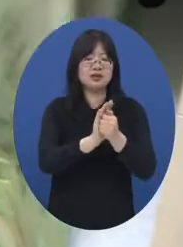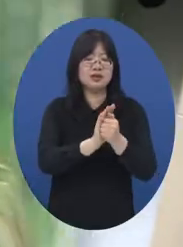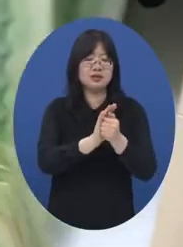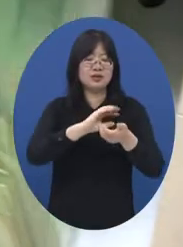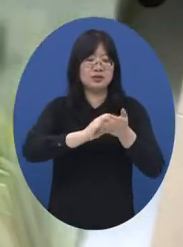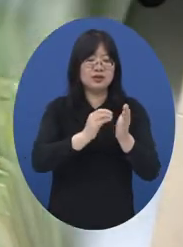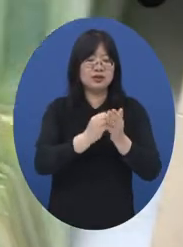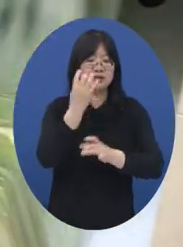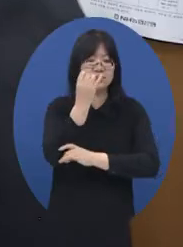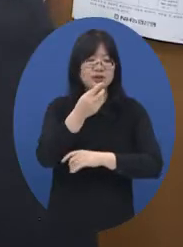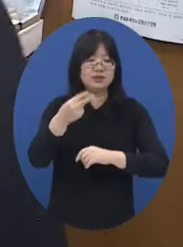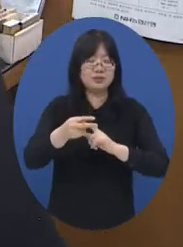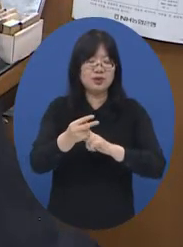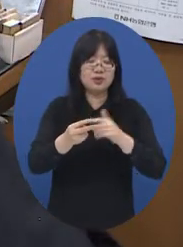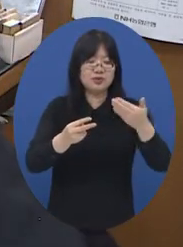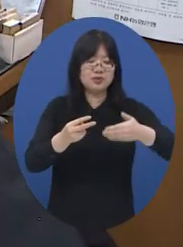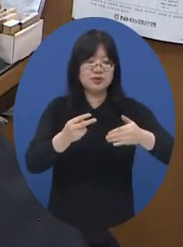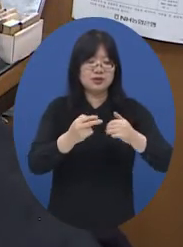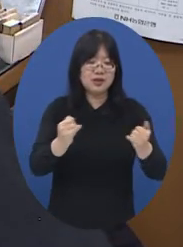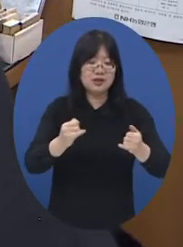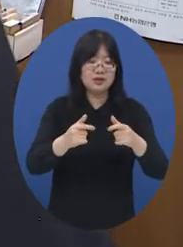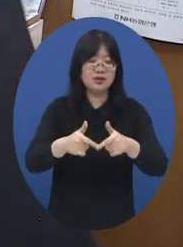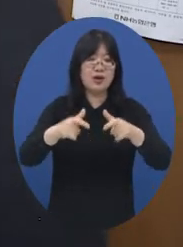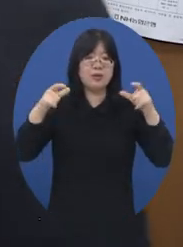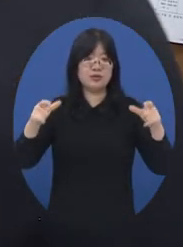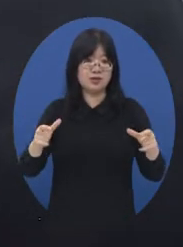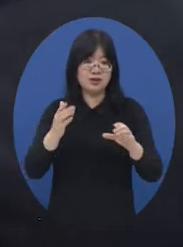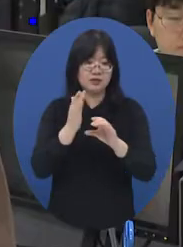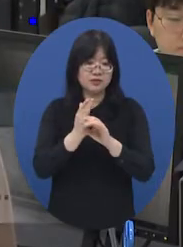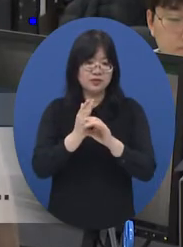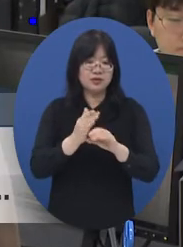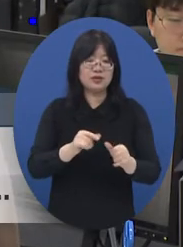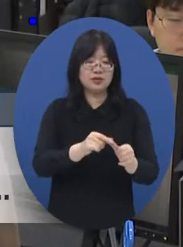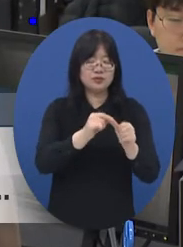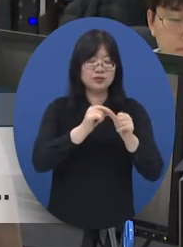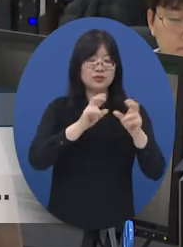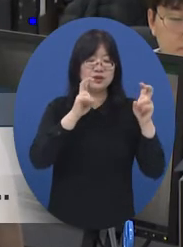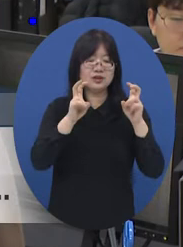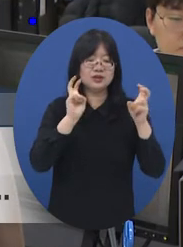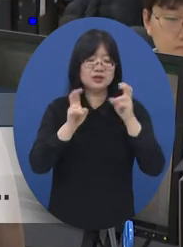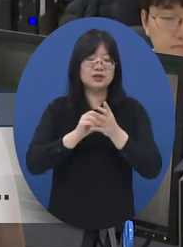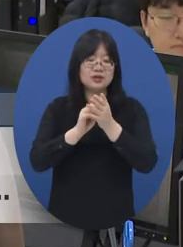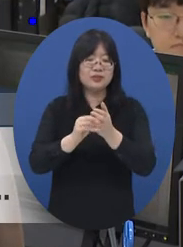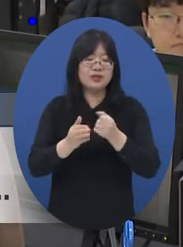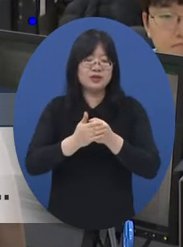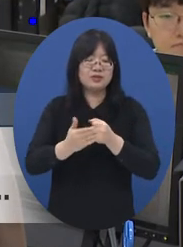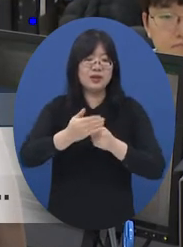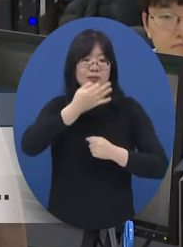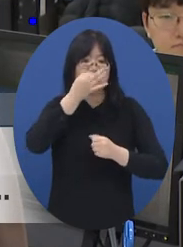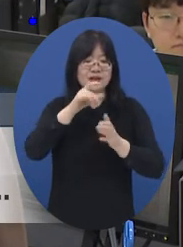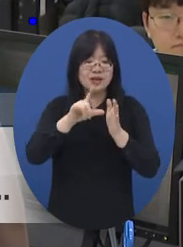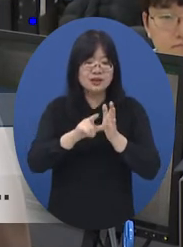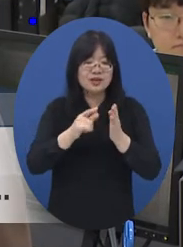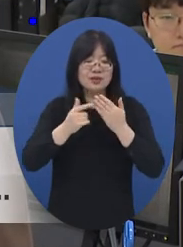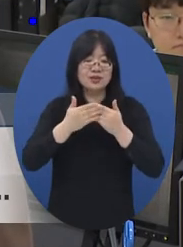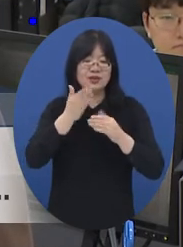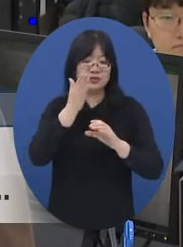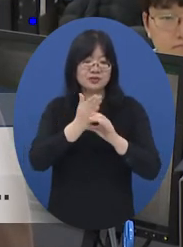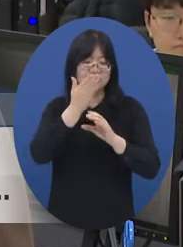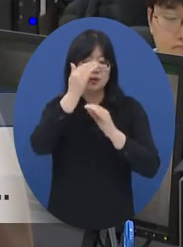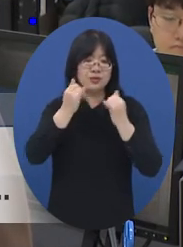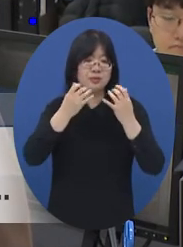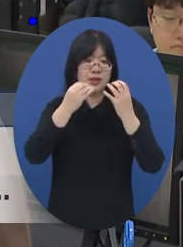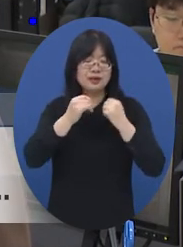규모를 기술 2000명 에서 9천 명으로 대폭 확대했습니다 9 집과 취업으로 인해서 힘든 시기를 겪는